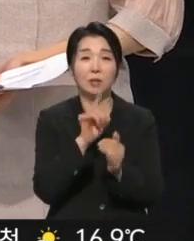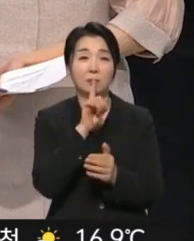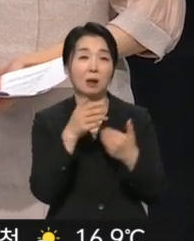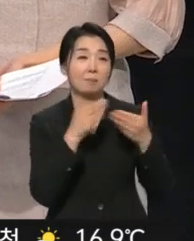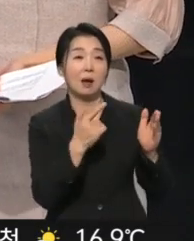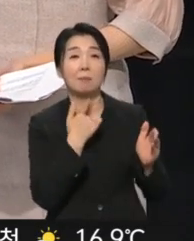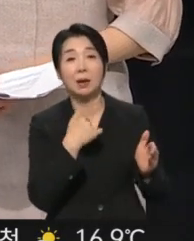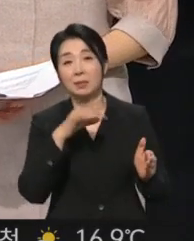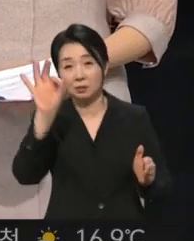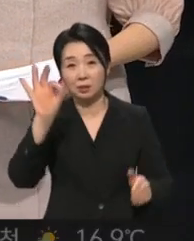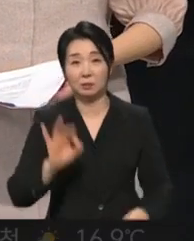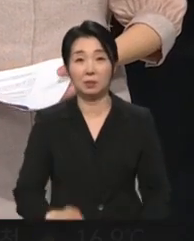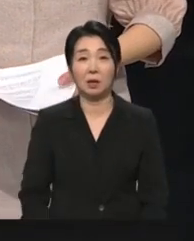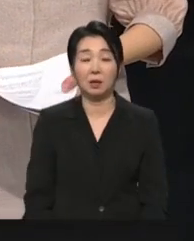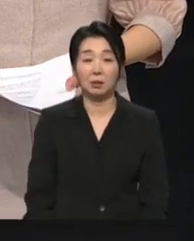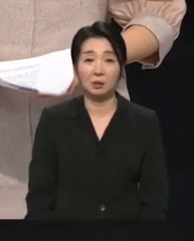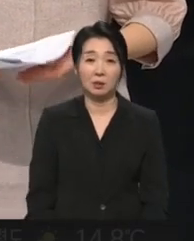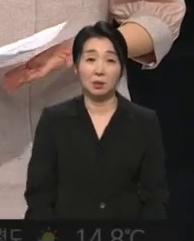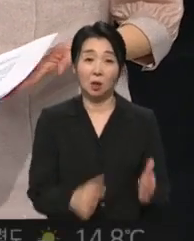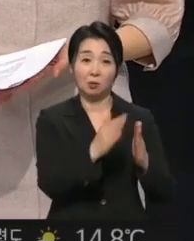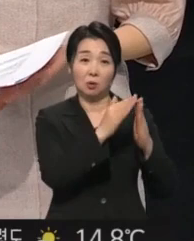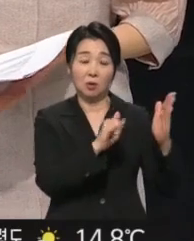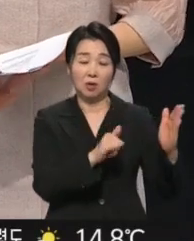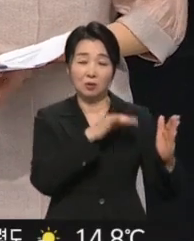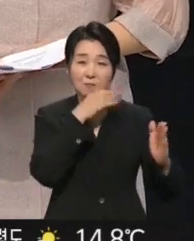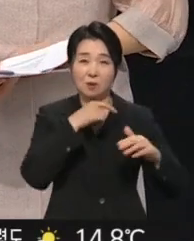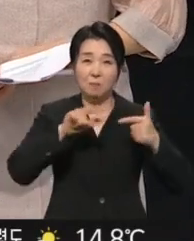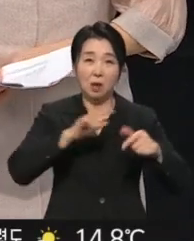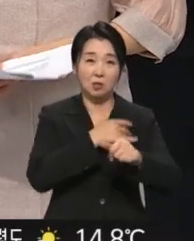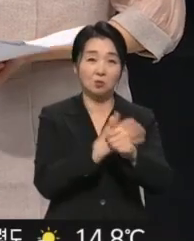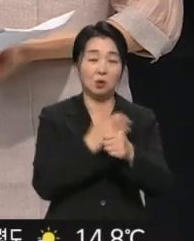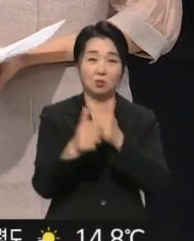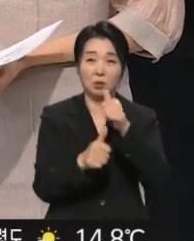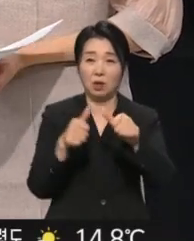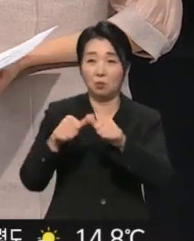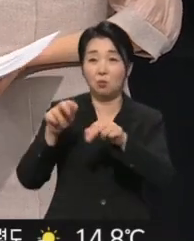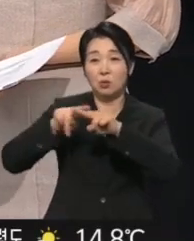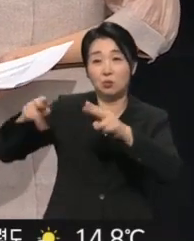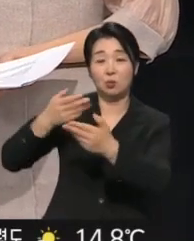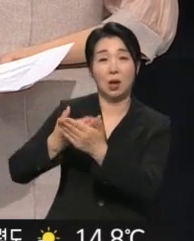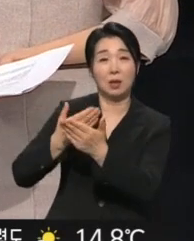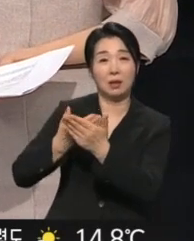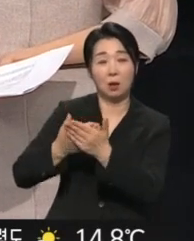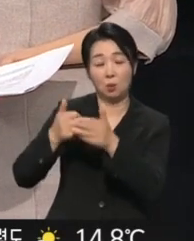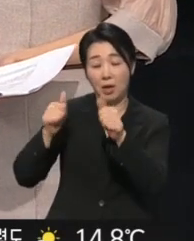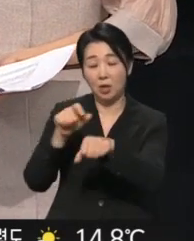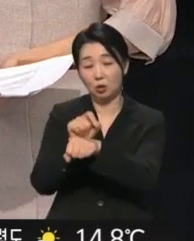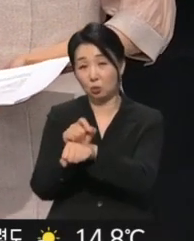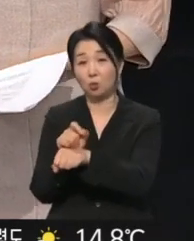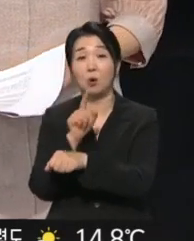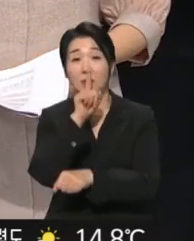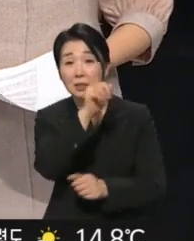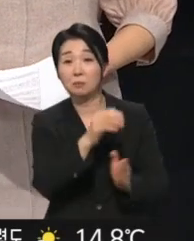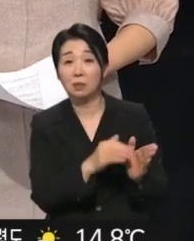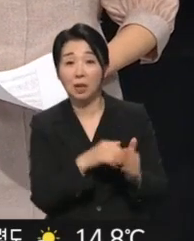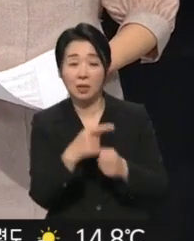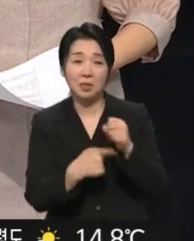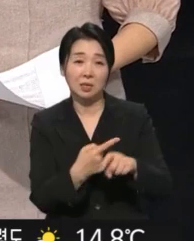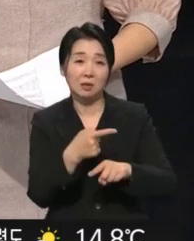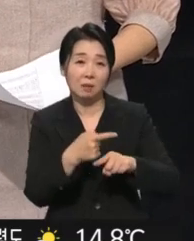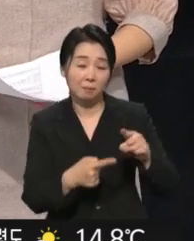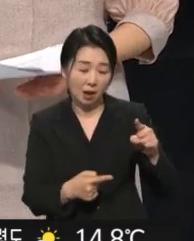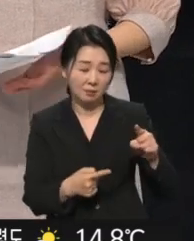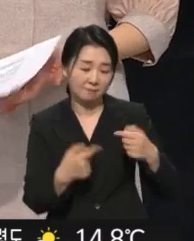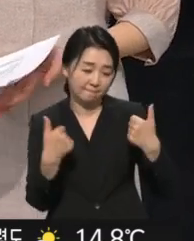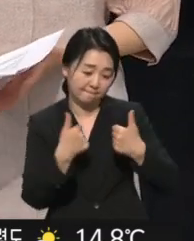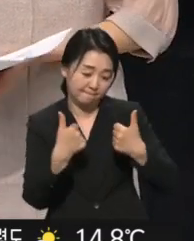했다고 인정했습니다. 이에 유족이 불복해서 인권위의 권고를 취소해달라며 행정소송을 제기했는데요. 1년 반이